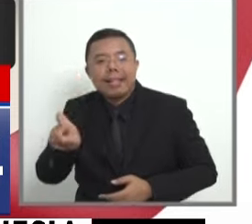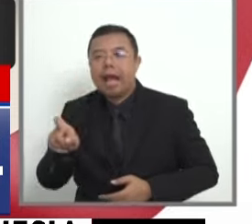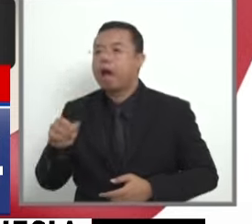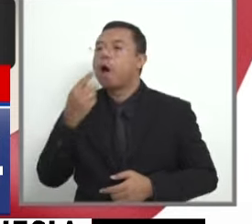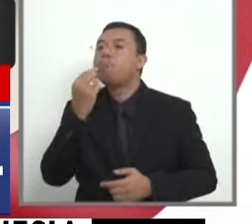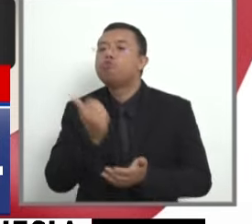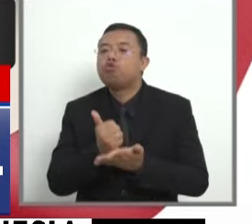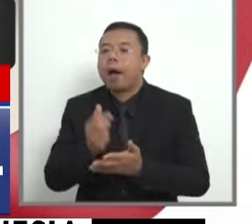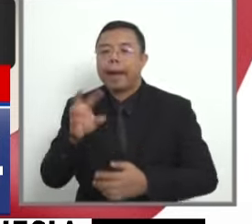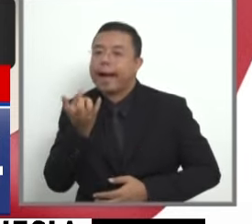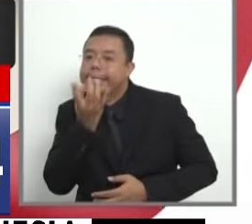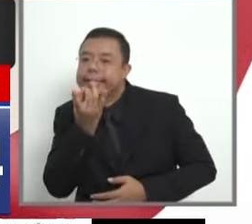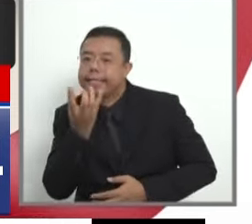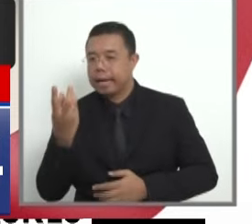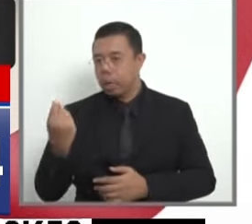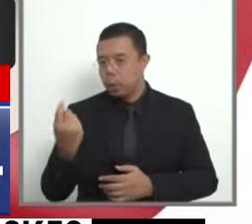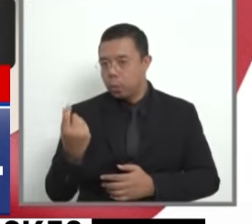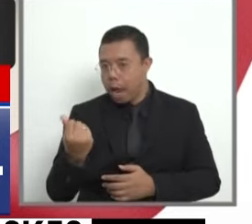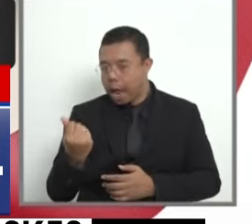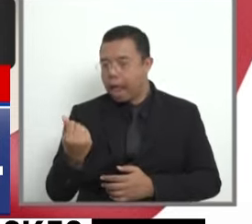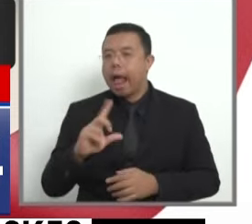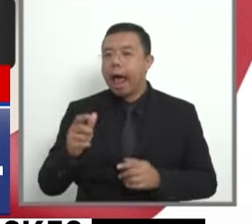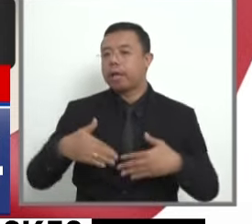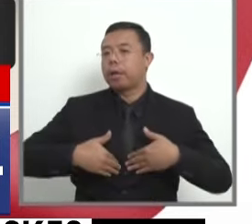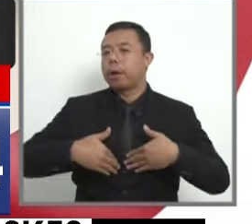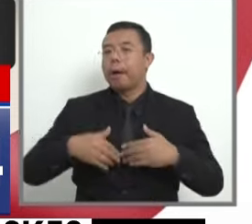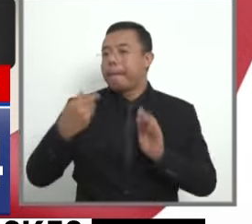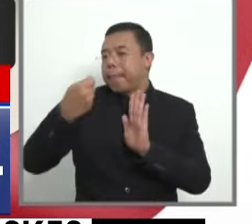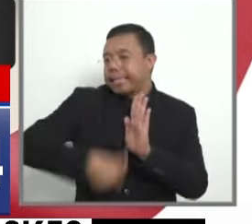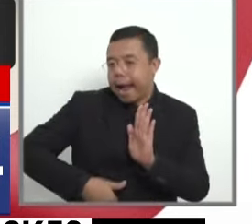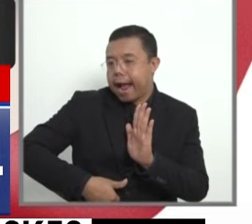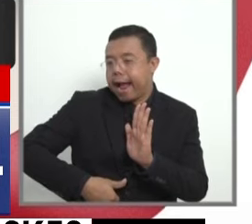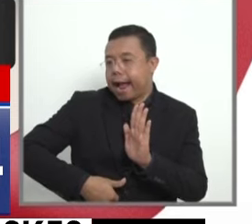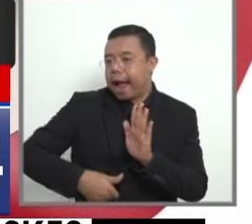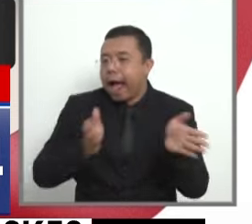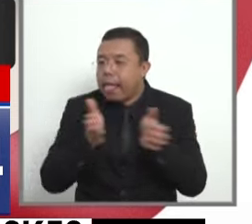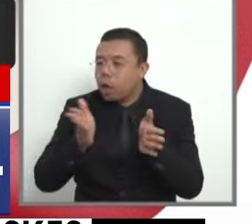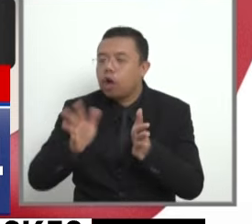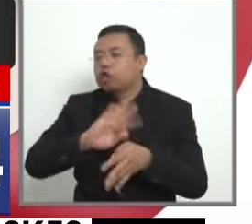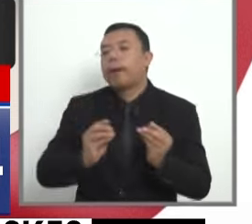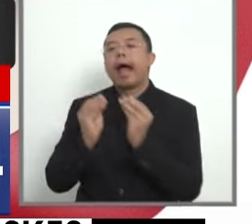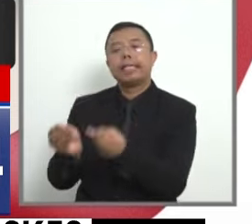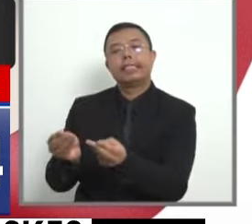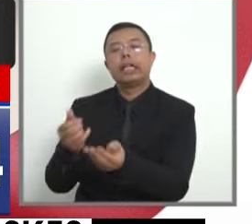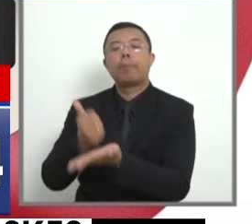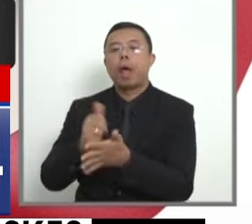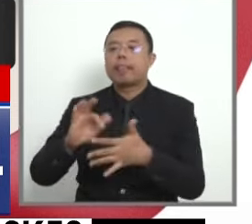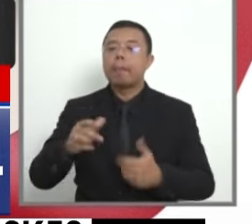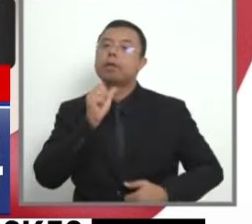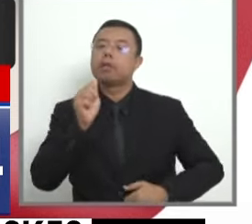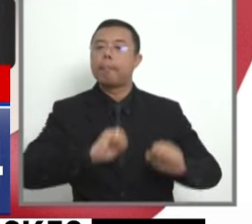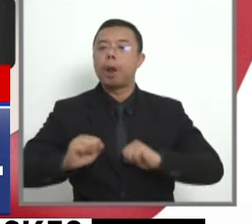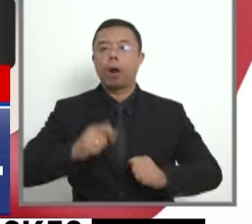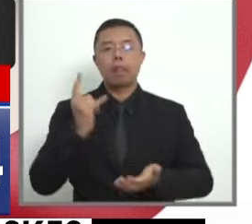dana Apakah keleluasaan pajak semua yang menjadi kebutuhan diberikan tapi pelakunya